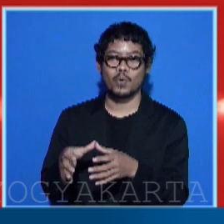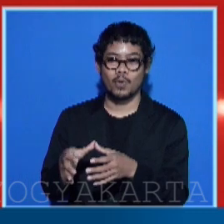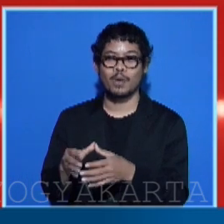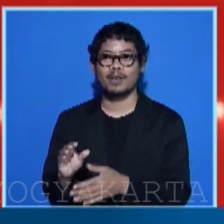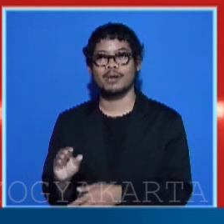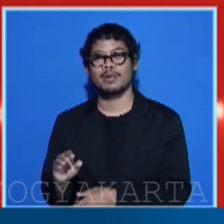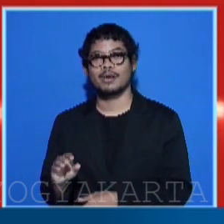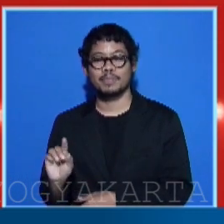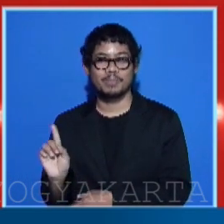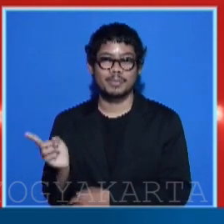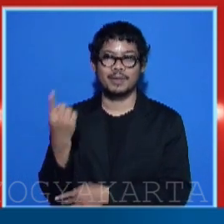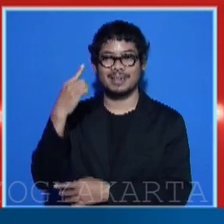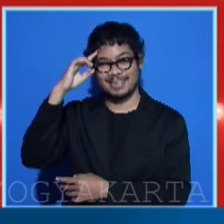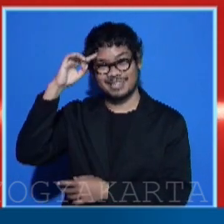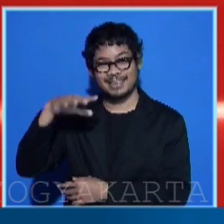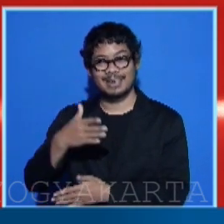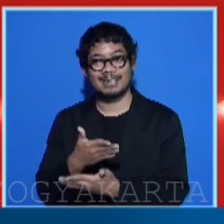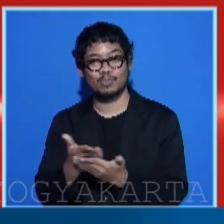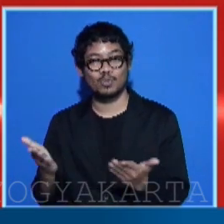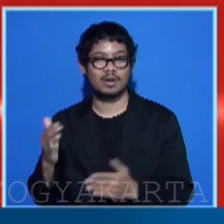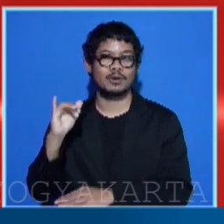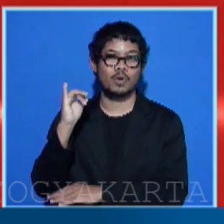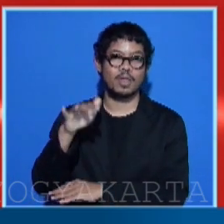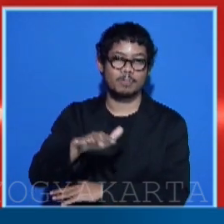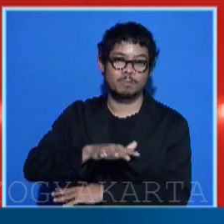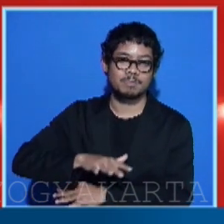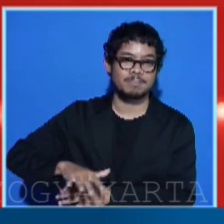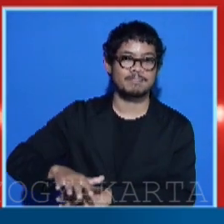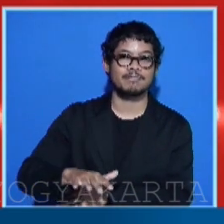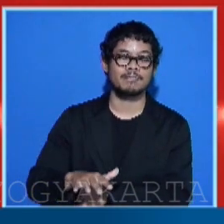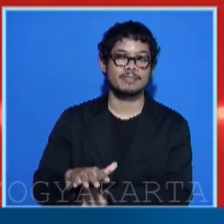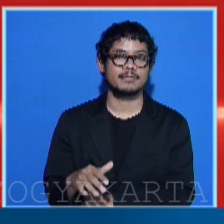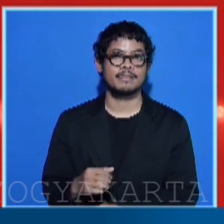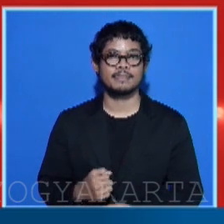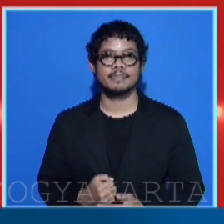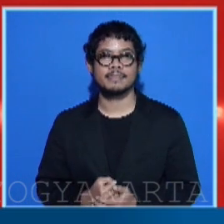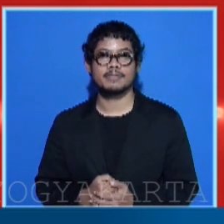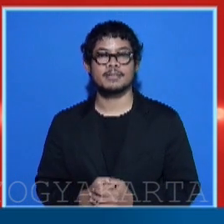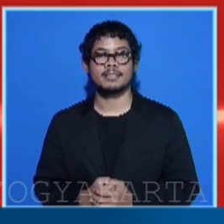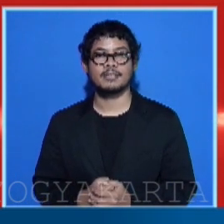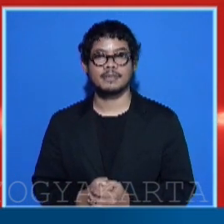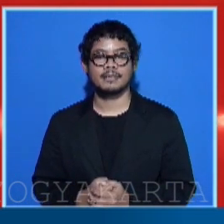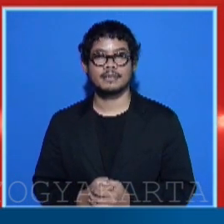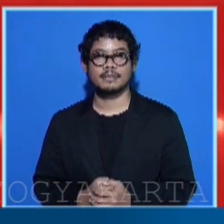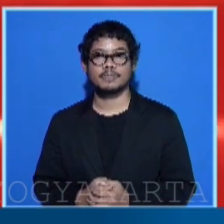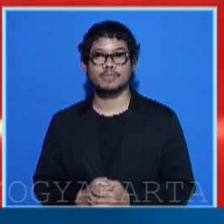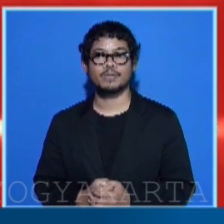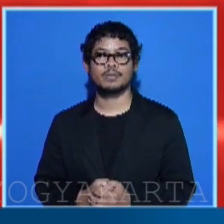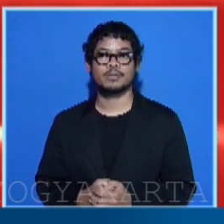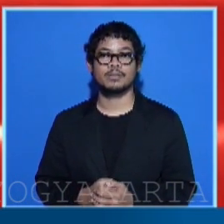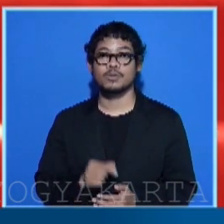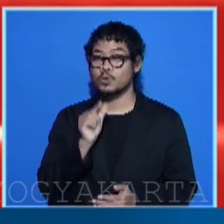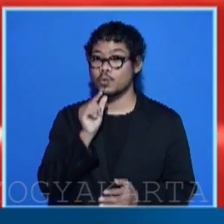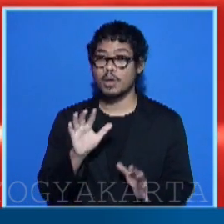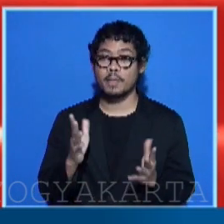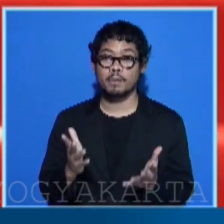kalurahan se-daerah istimewa Yogyakarta, Hoyong Toko, untuk menjadi kekuatan